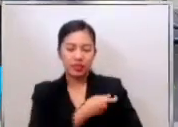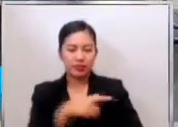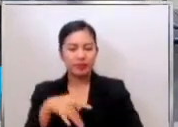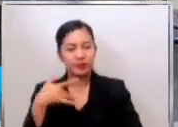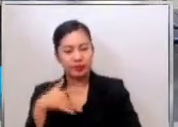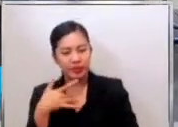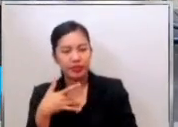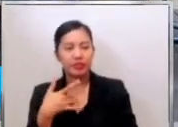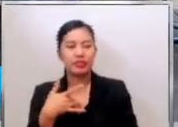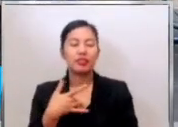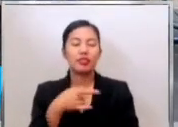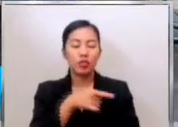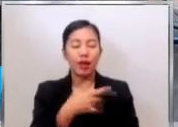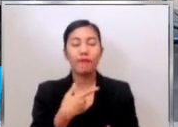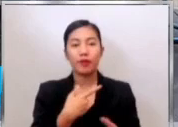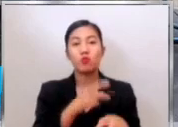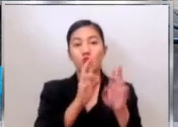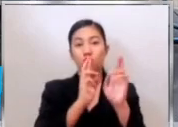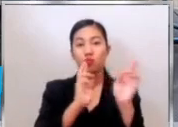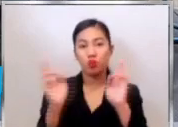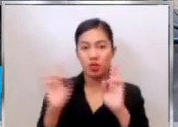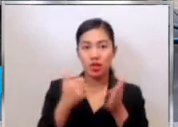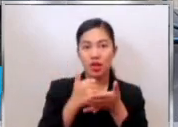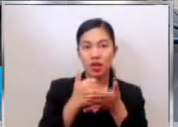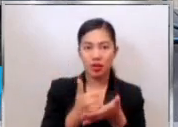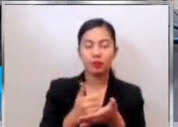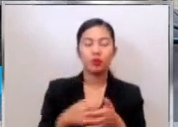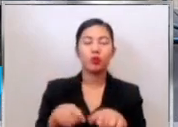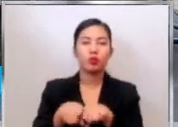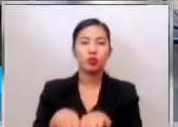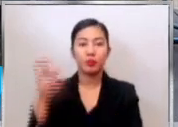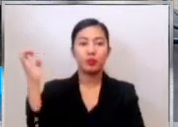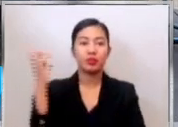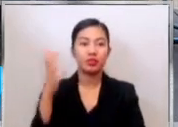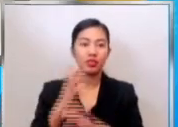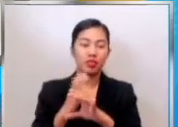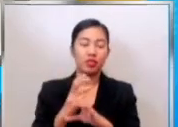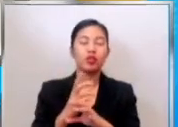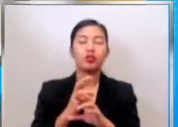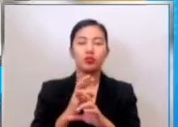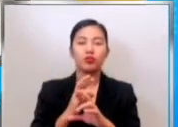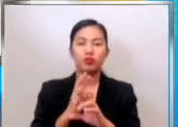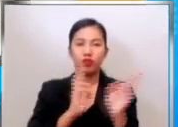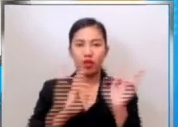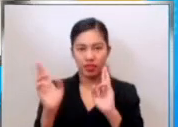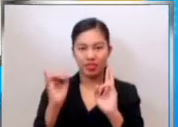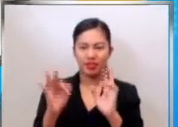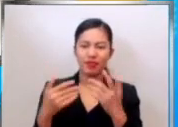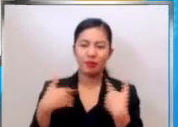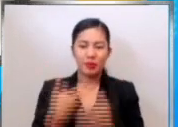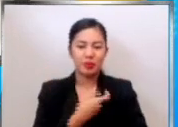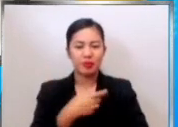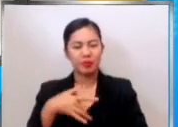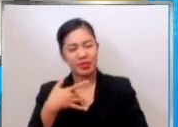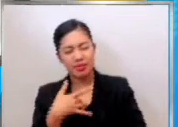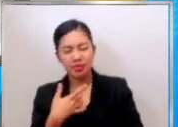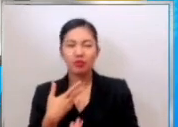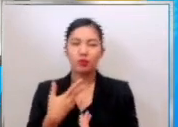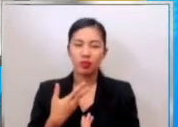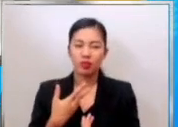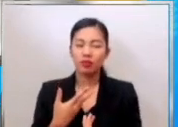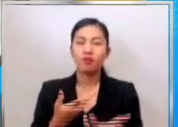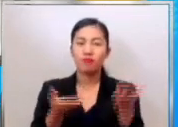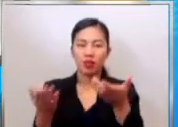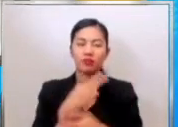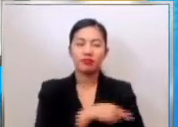at ambulansya sakaling may makaranas ng adverse reaction. Nasa 100,000 ang vaccination target ng LGU